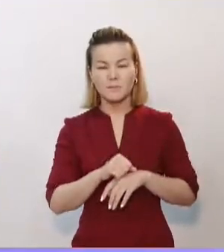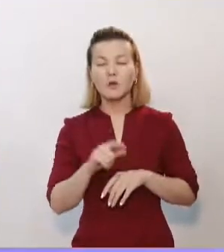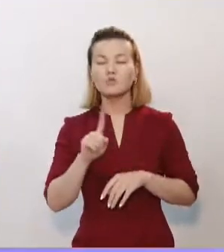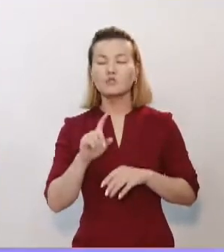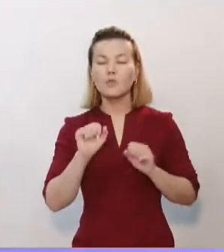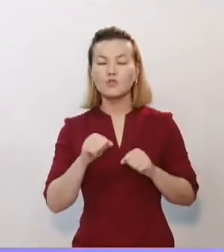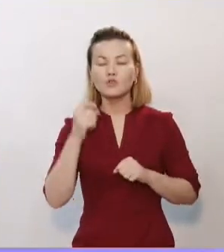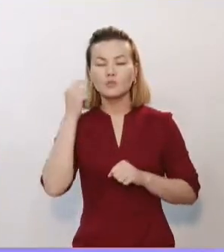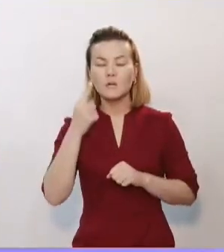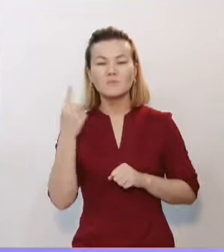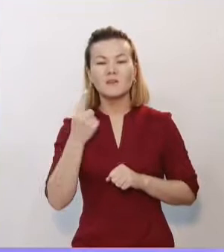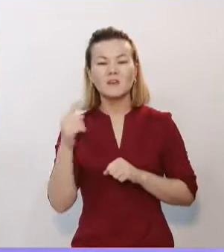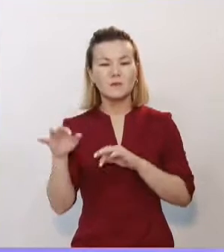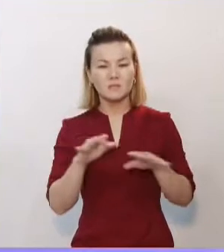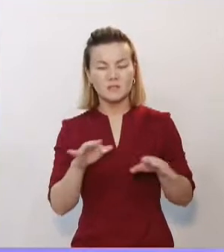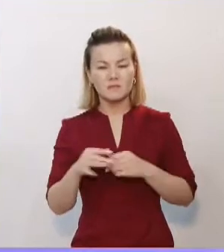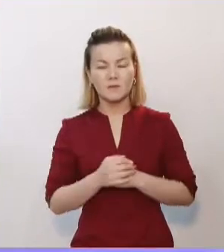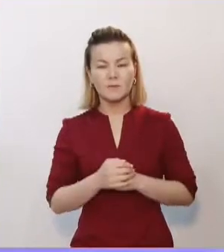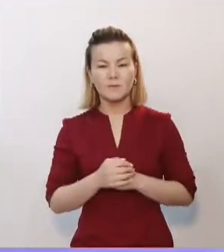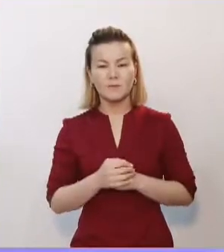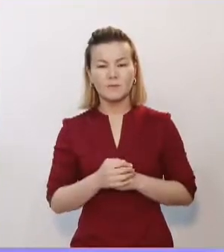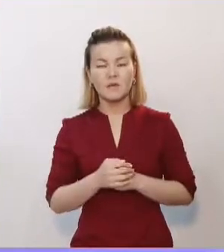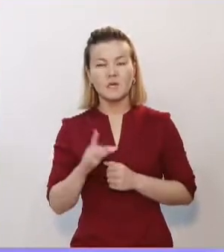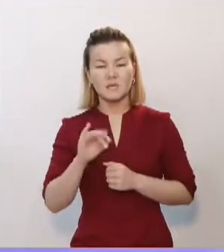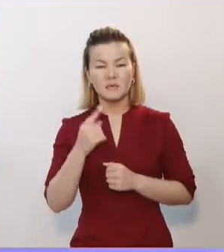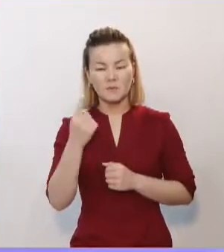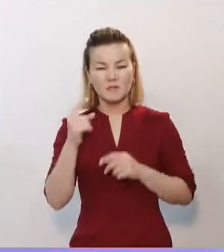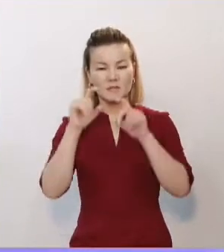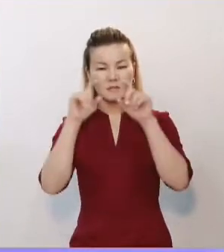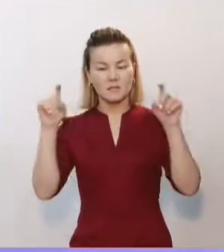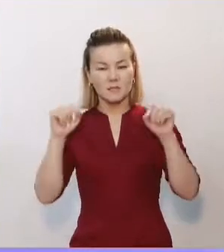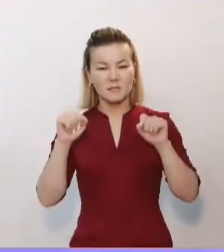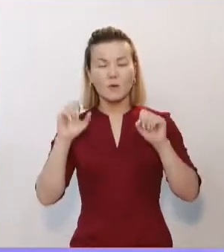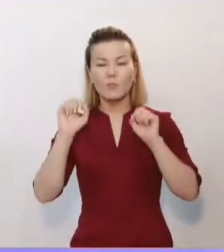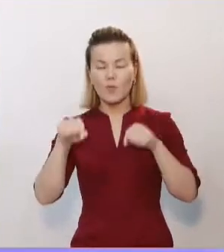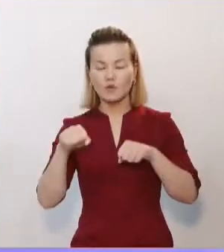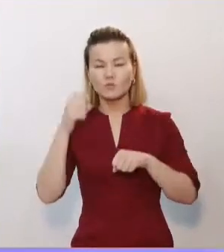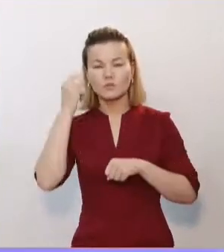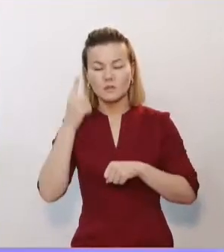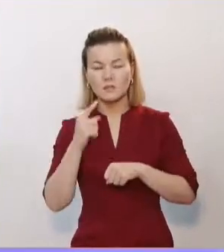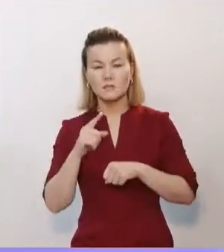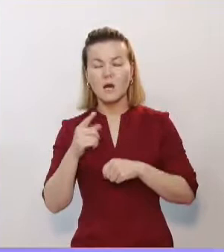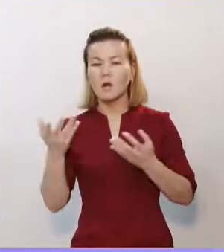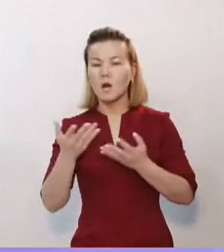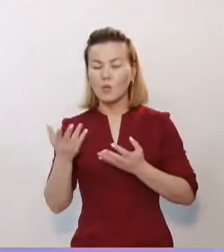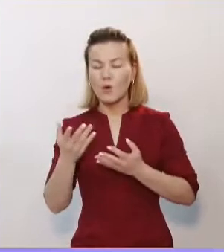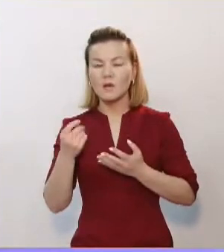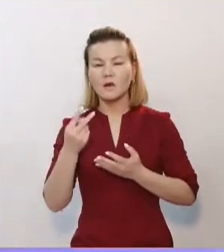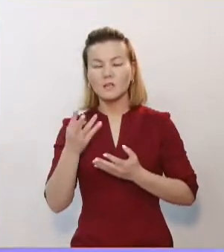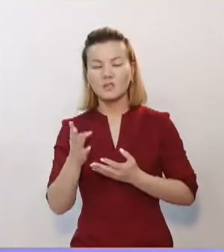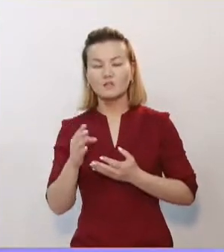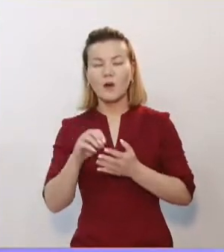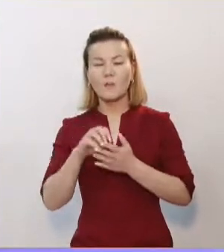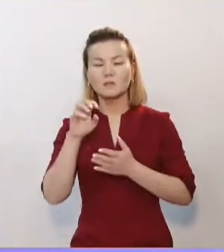Что можно узнать первым действием? Из первой строки таблицы можем узнать, какое